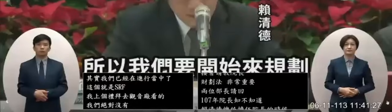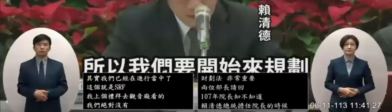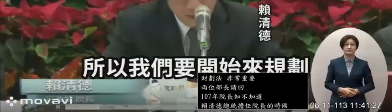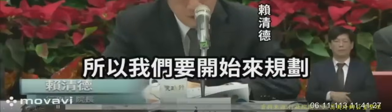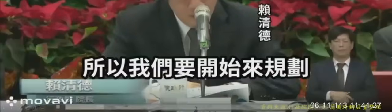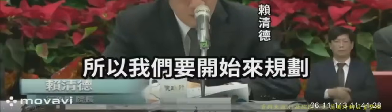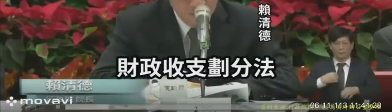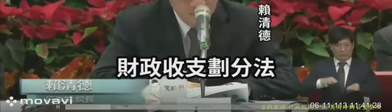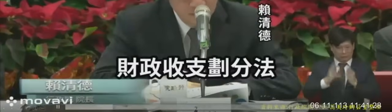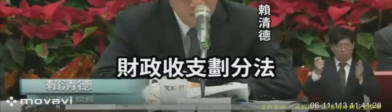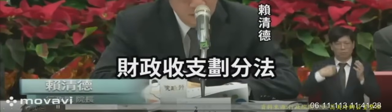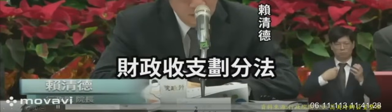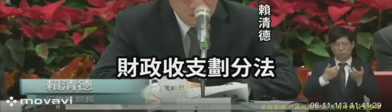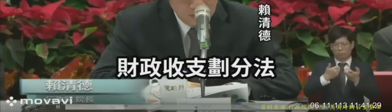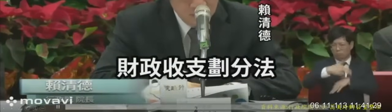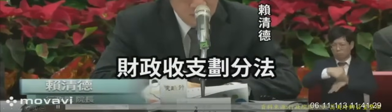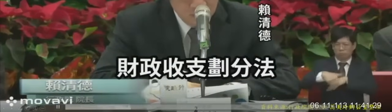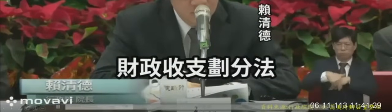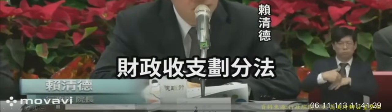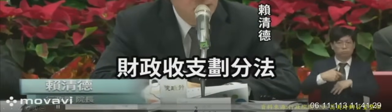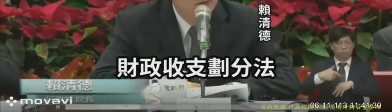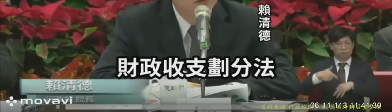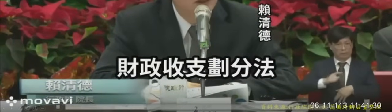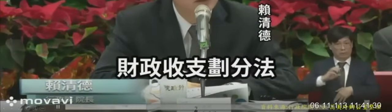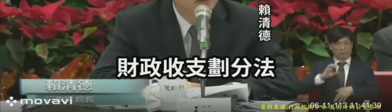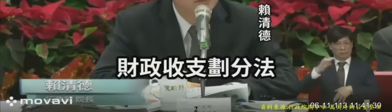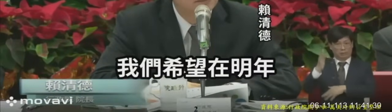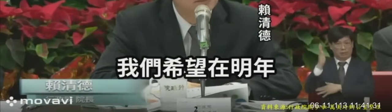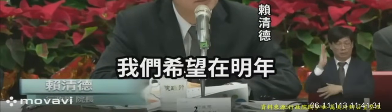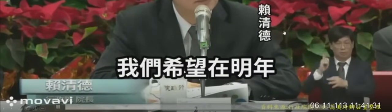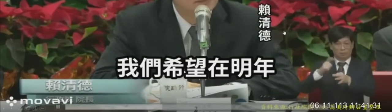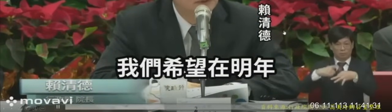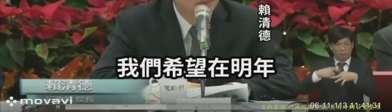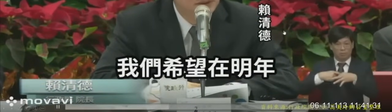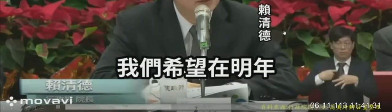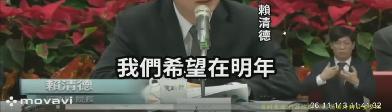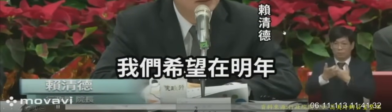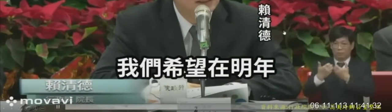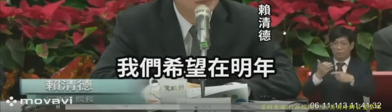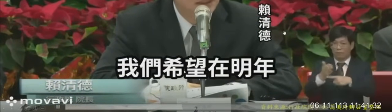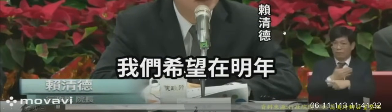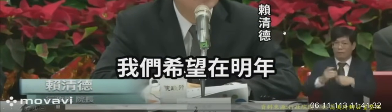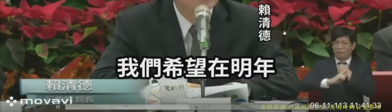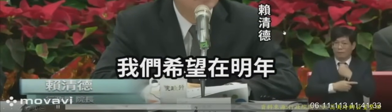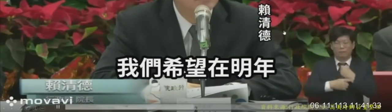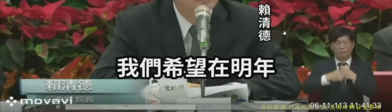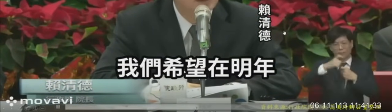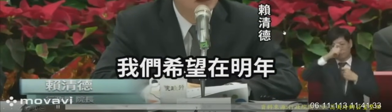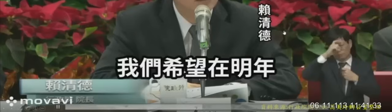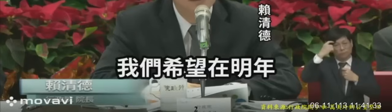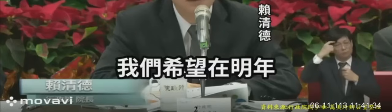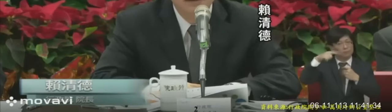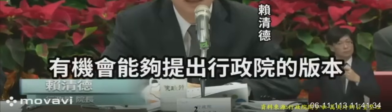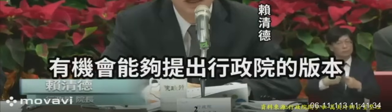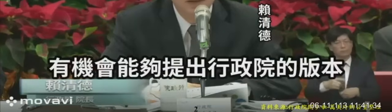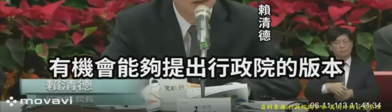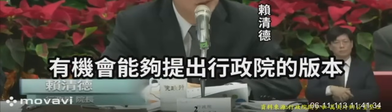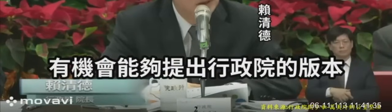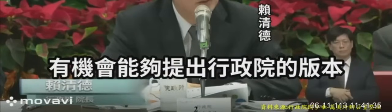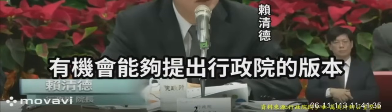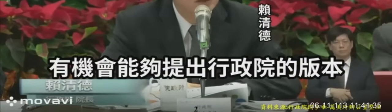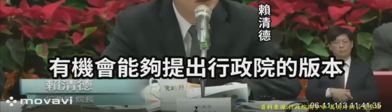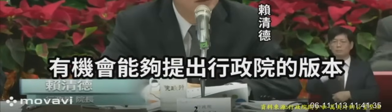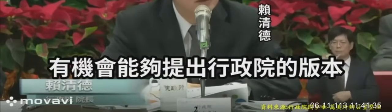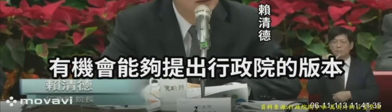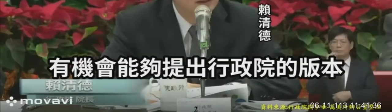要开始来规划财政收支划分法，我们希望在明年有